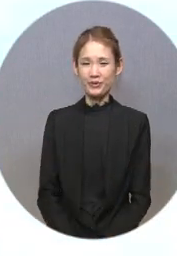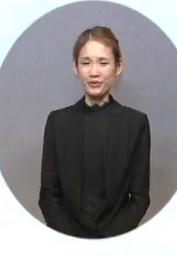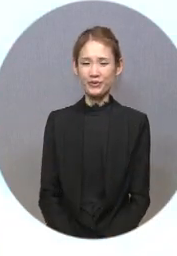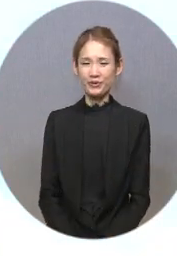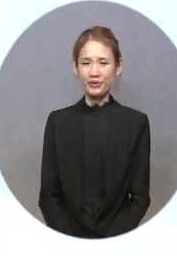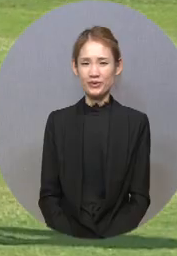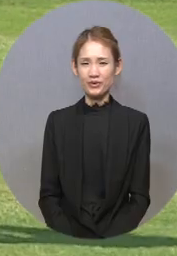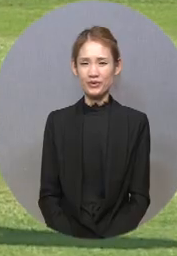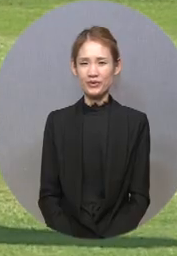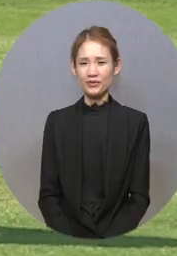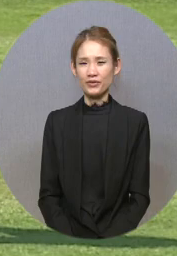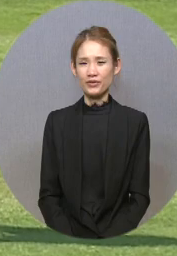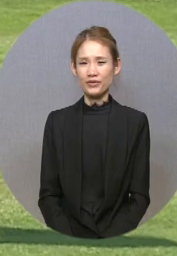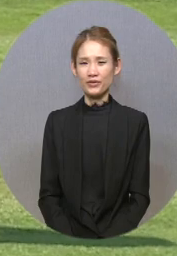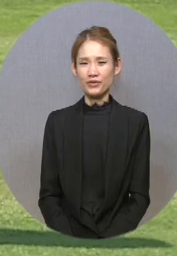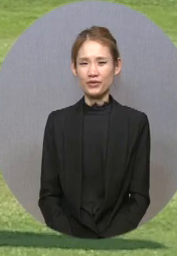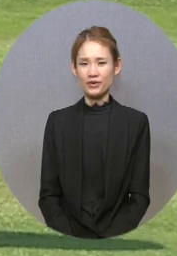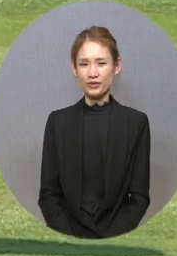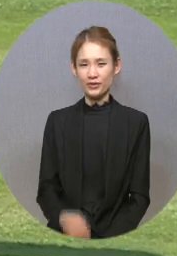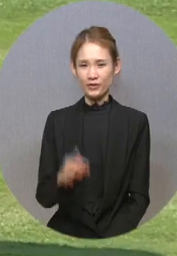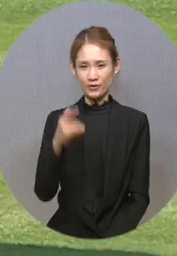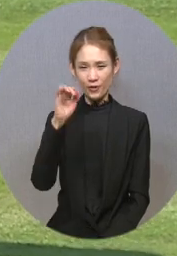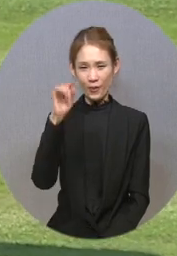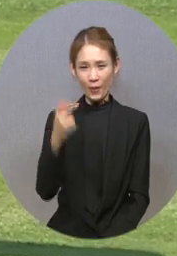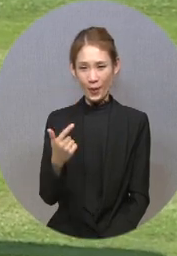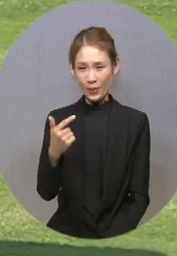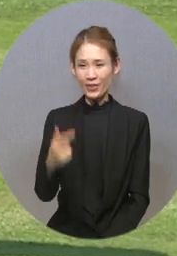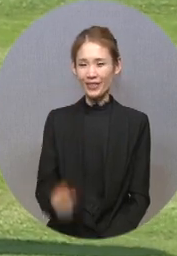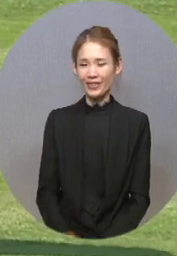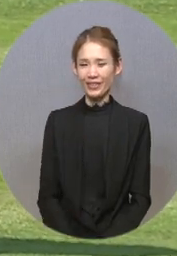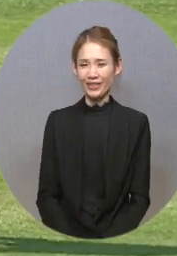쟤. 오빠, 투원, 투원.